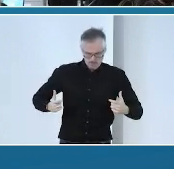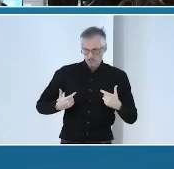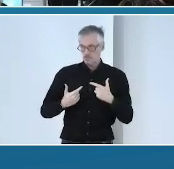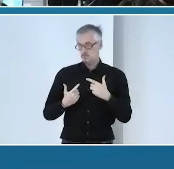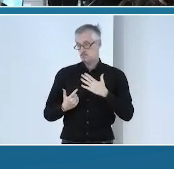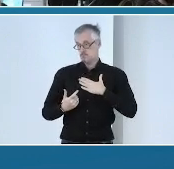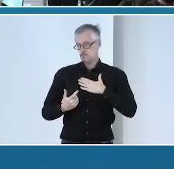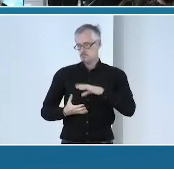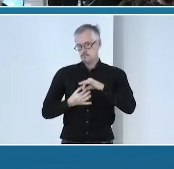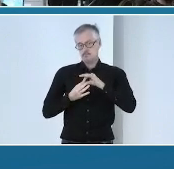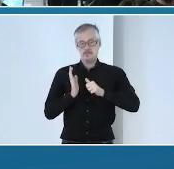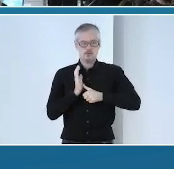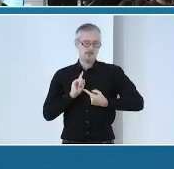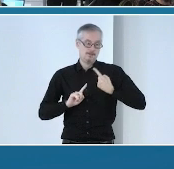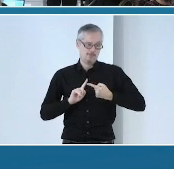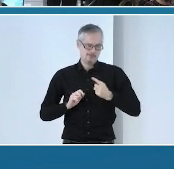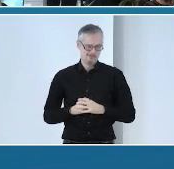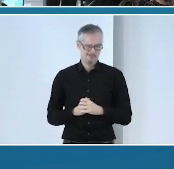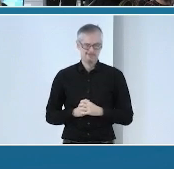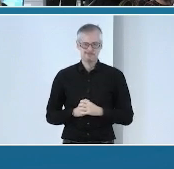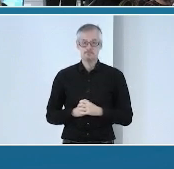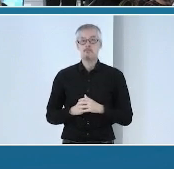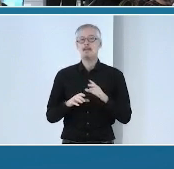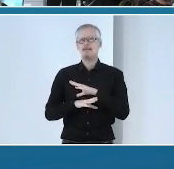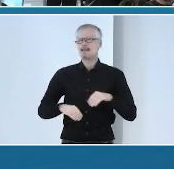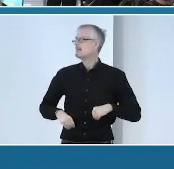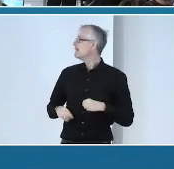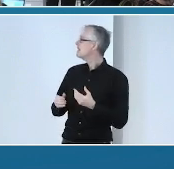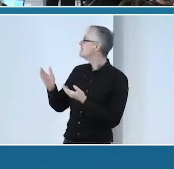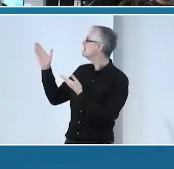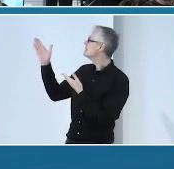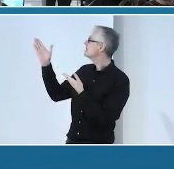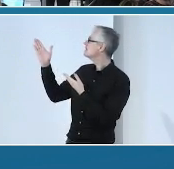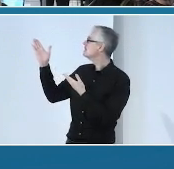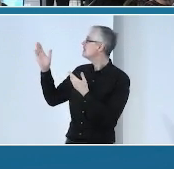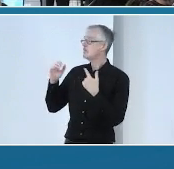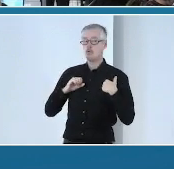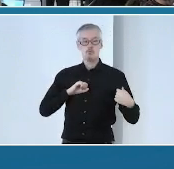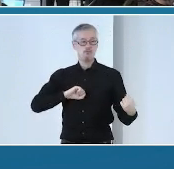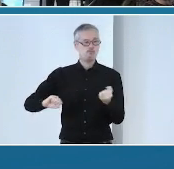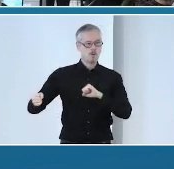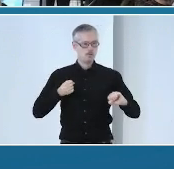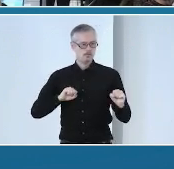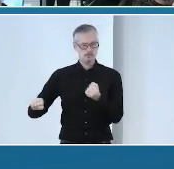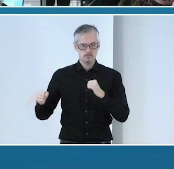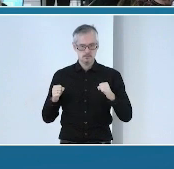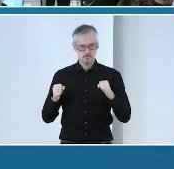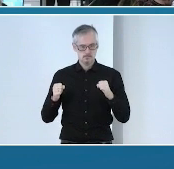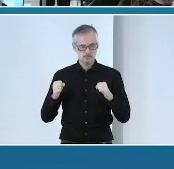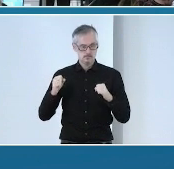donc à la dernière ligne. Lors du mouvement, lorsqu'on bouge, l'afflux d'informations